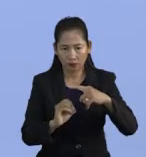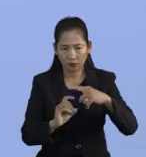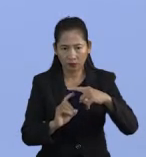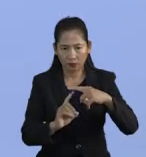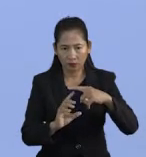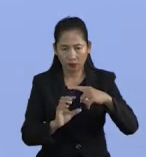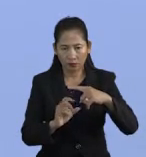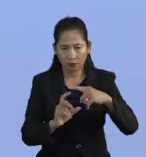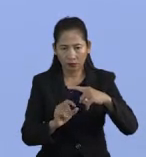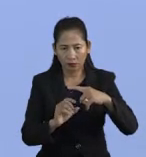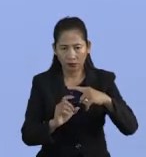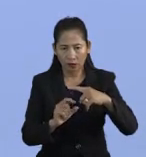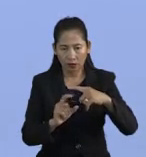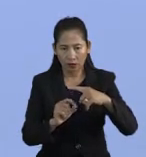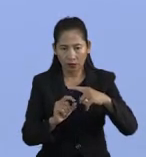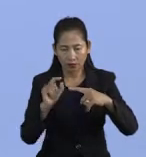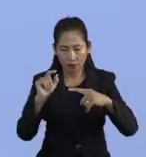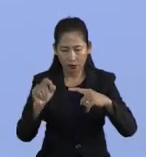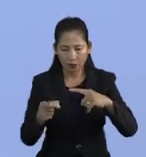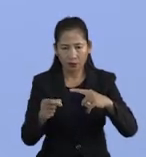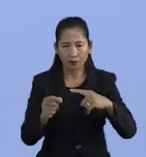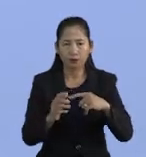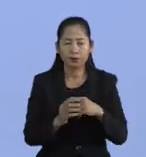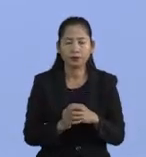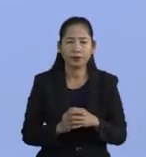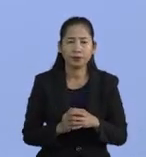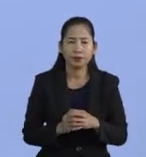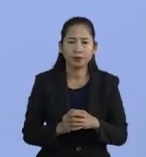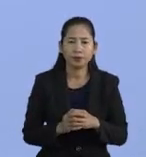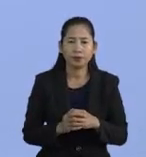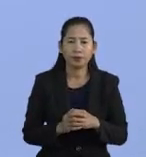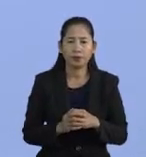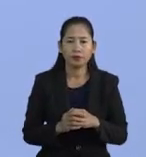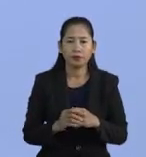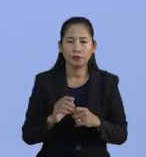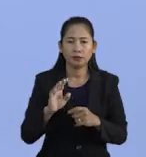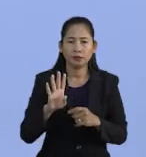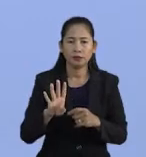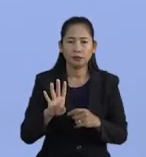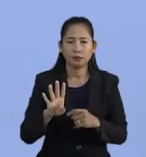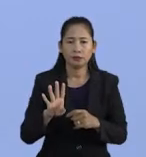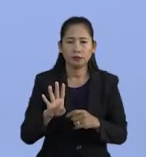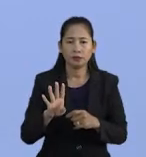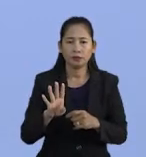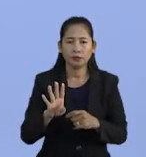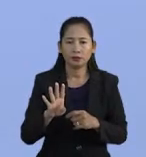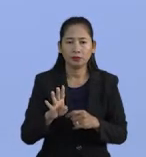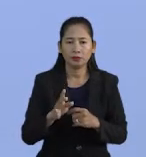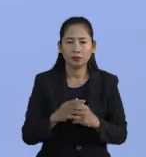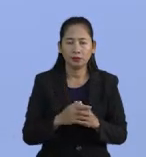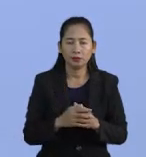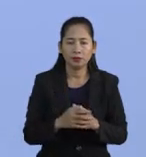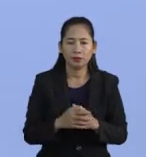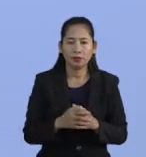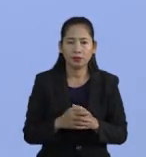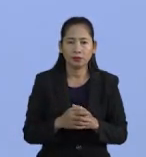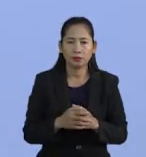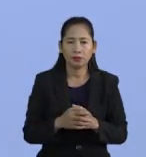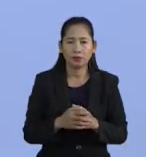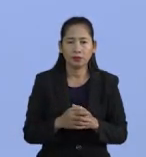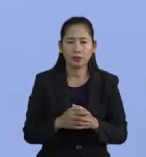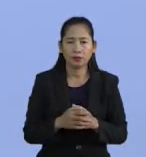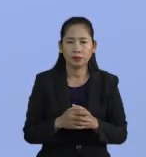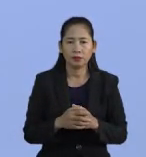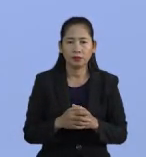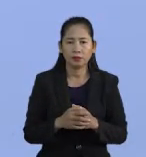tụng đọp lấy nãy tu sở sập hiện rồi nè chẳng dương từ sẽ lấy buồn rồi nè bà con